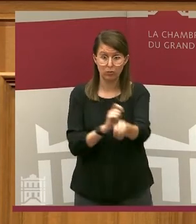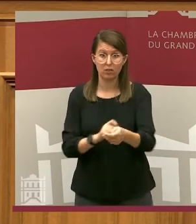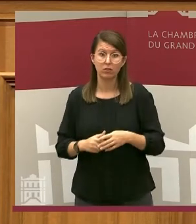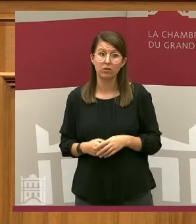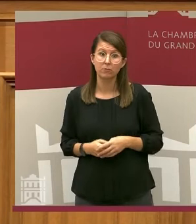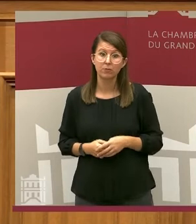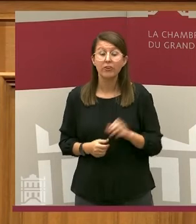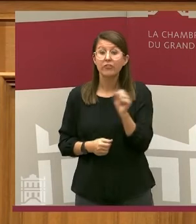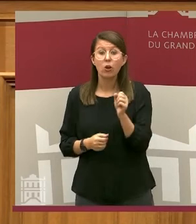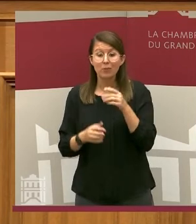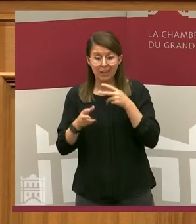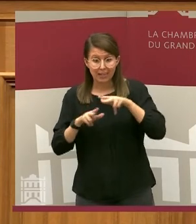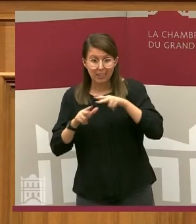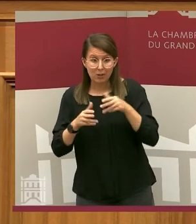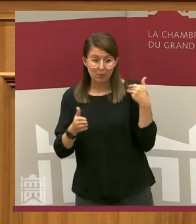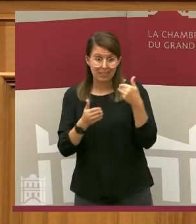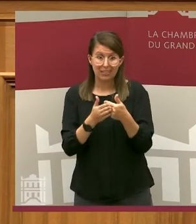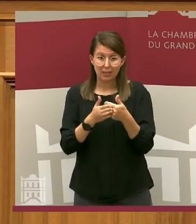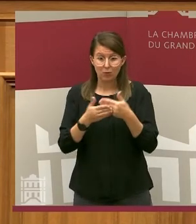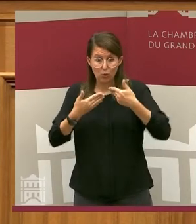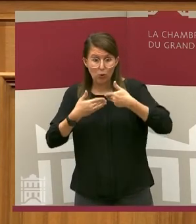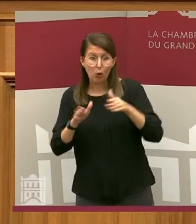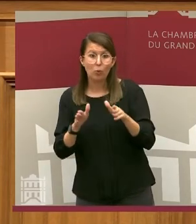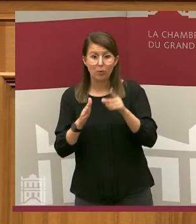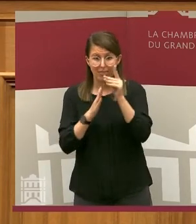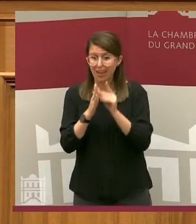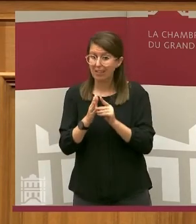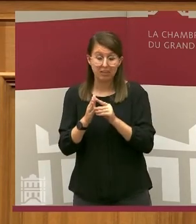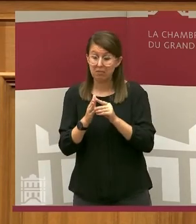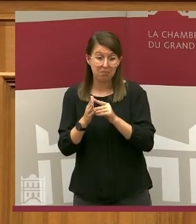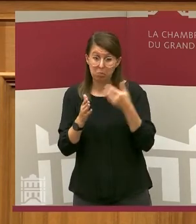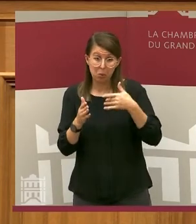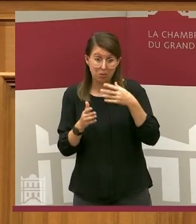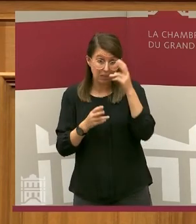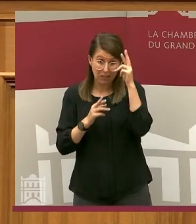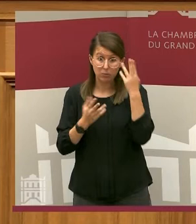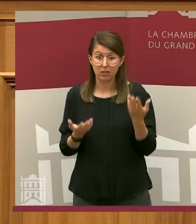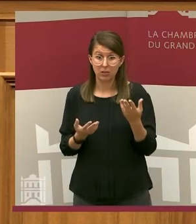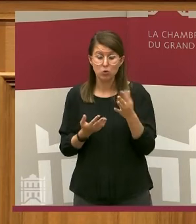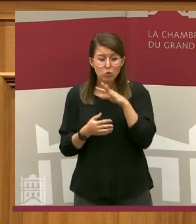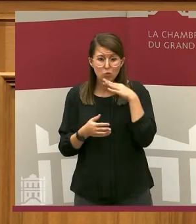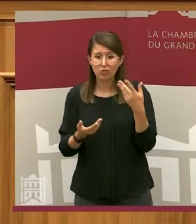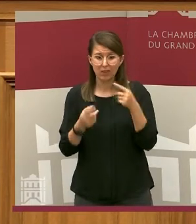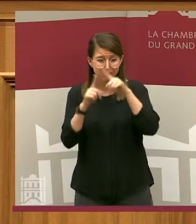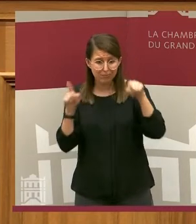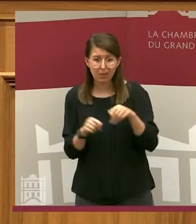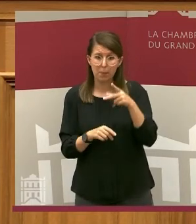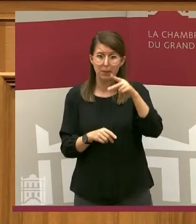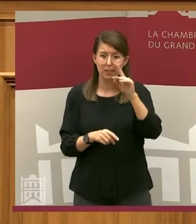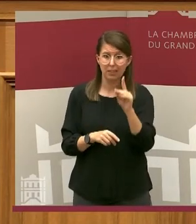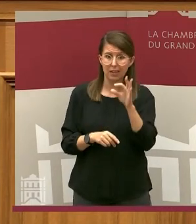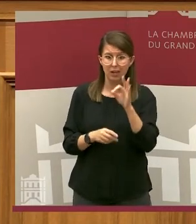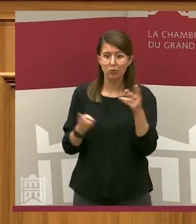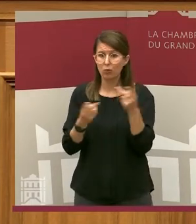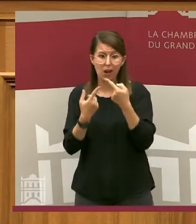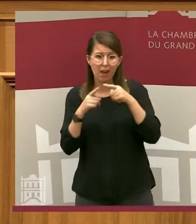die Regierung hat bis jetzt das Prinzip von Open Data definitiv nicht überall respektiert. Viel zu viele Dokumente sind als PDF oder andere nicht